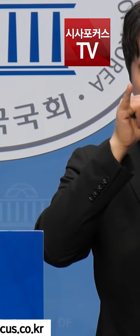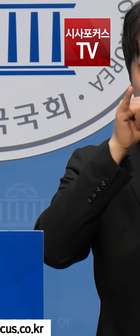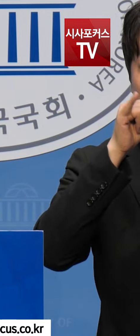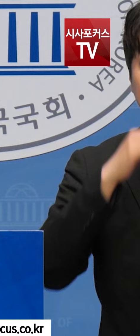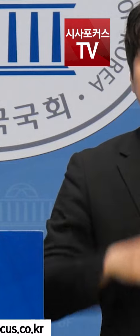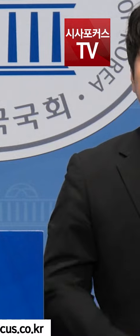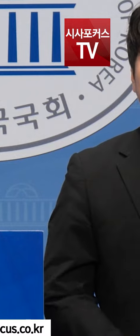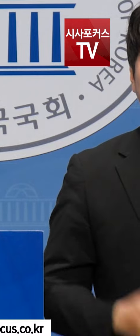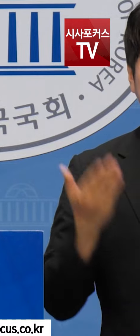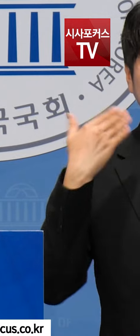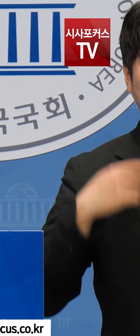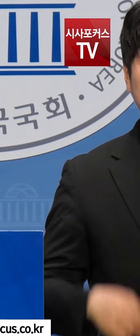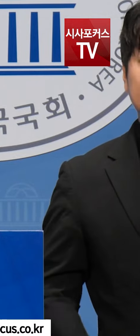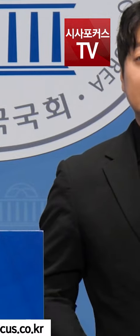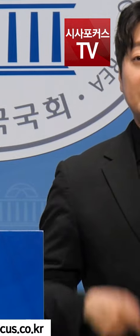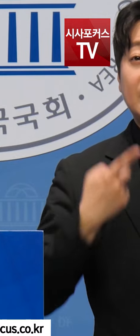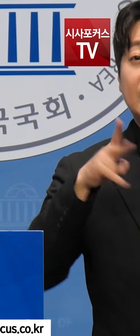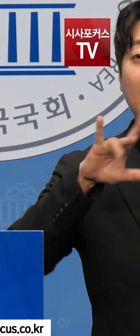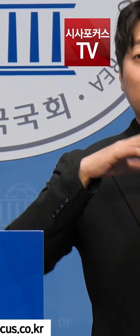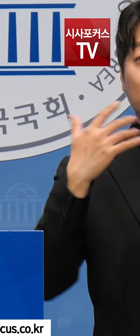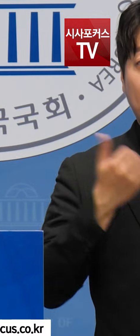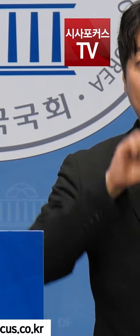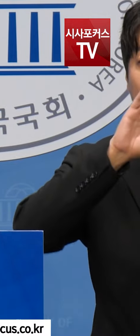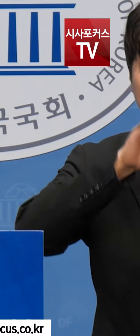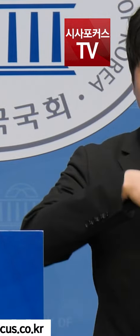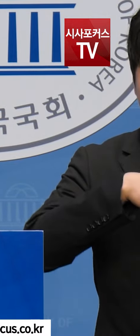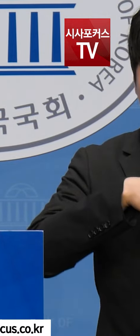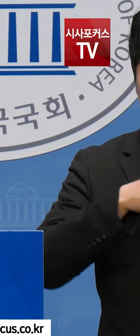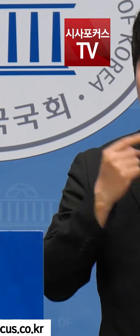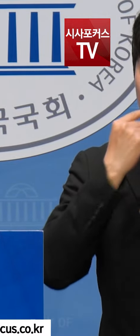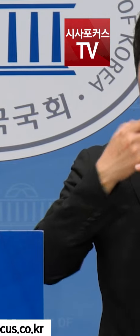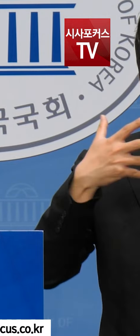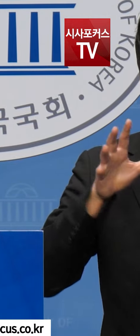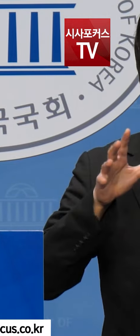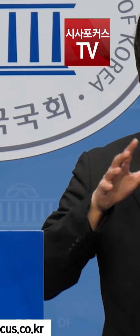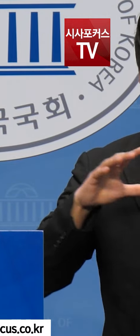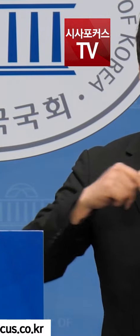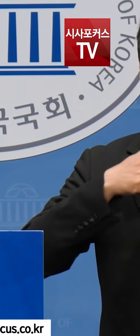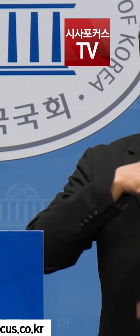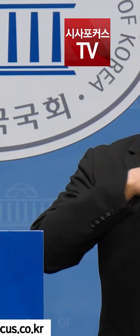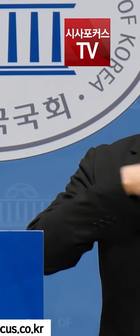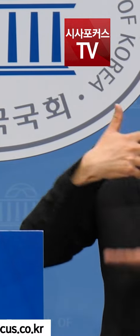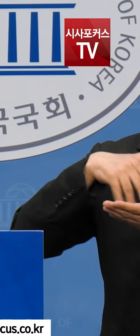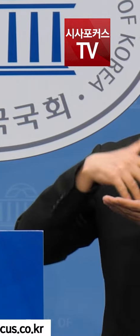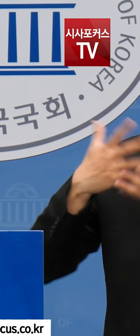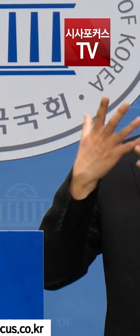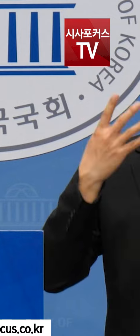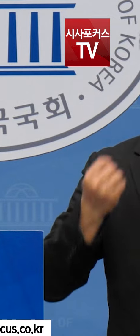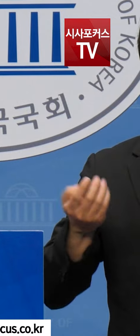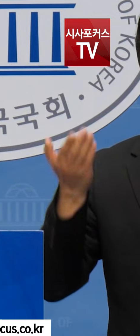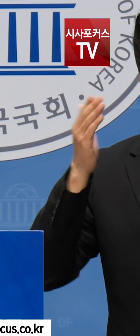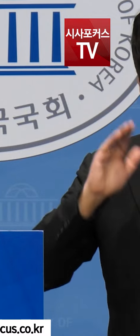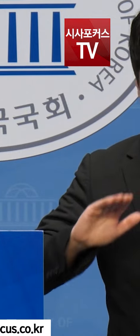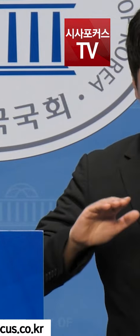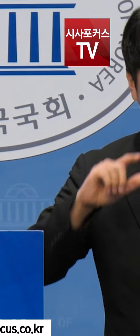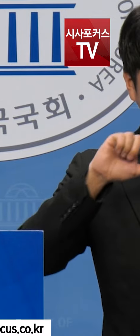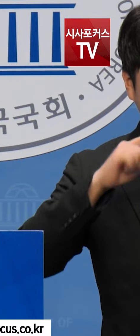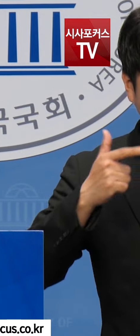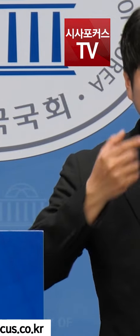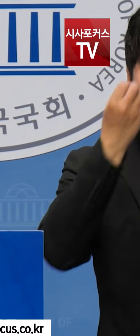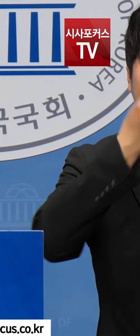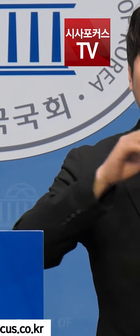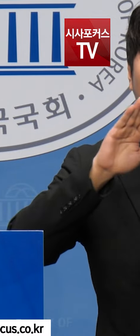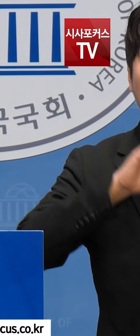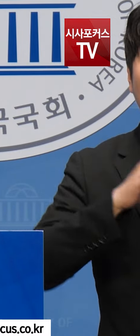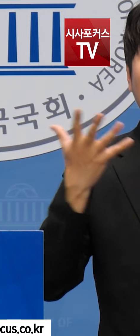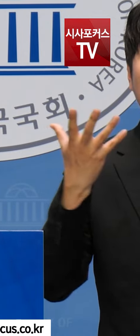다수당임에도 불구하고 검찰개혁과 언론개혁, 정치개혁 등 민주개혁 시민이 염원하던 개혁을 완수하지